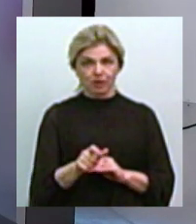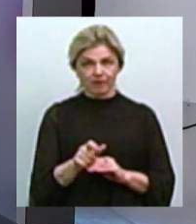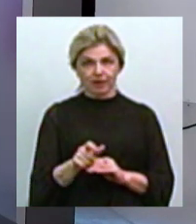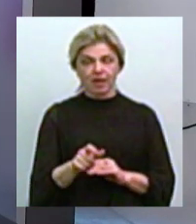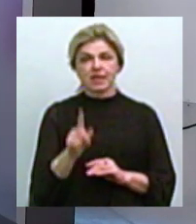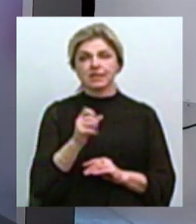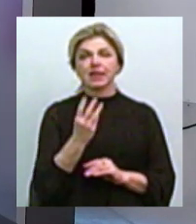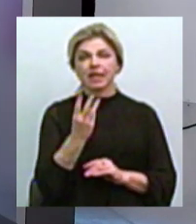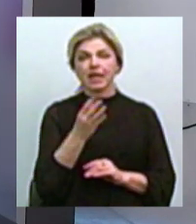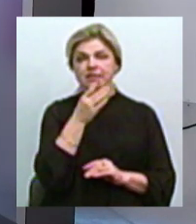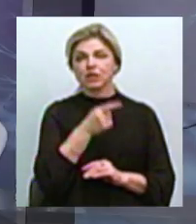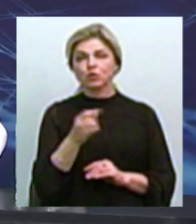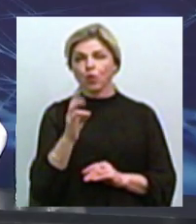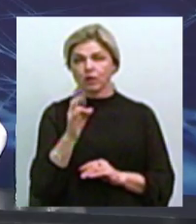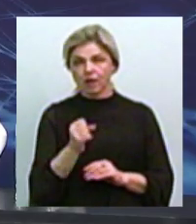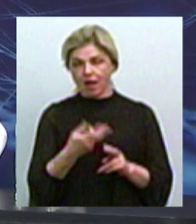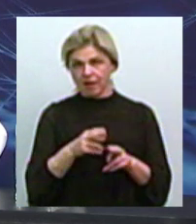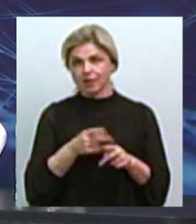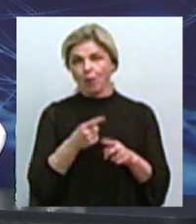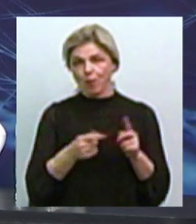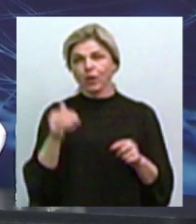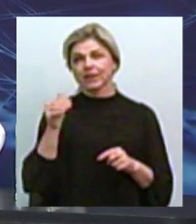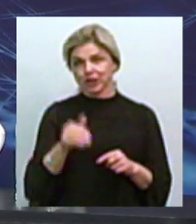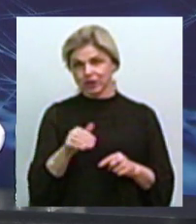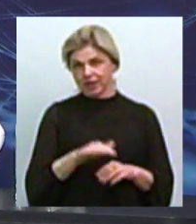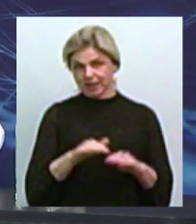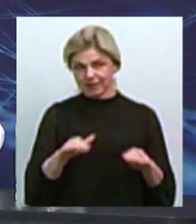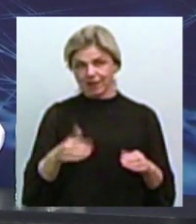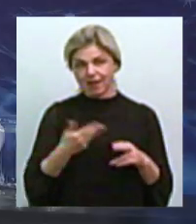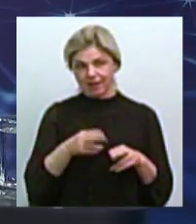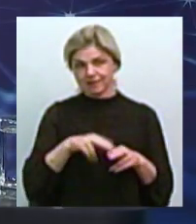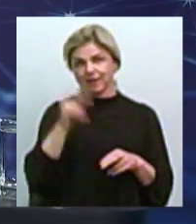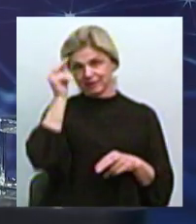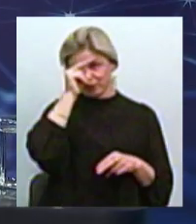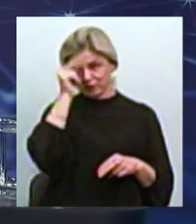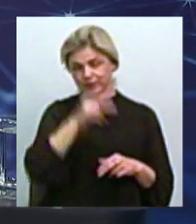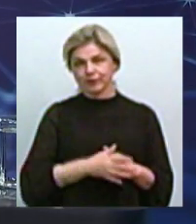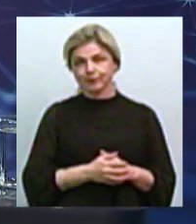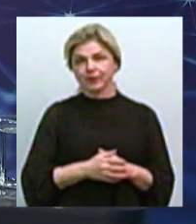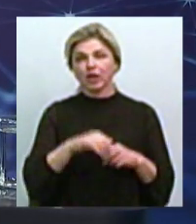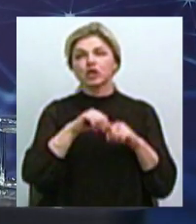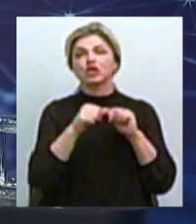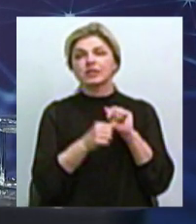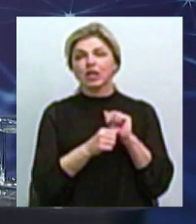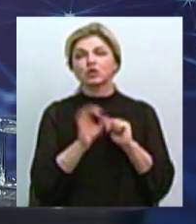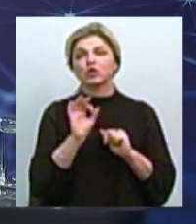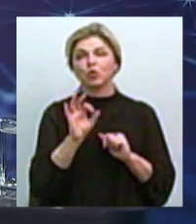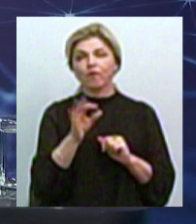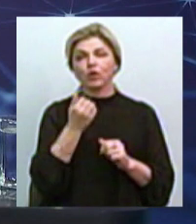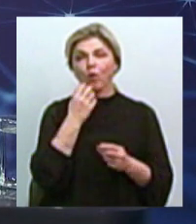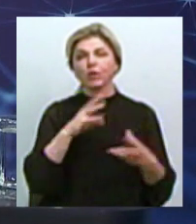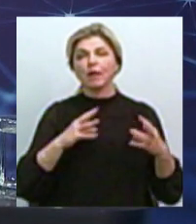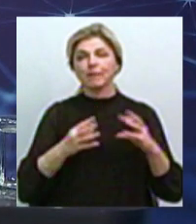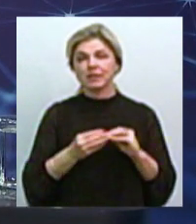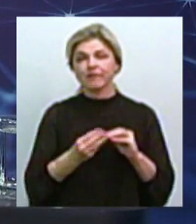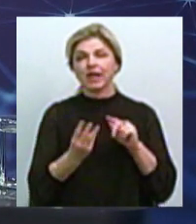три сезони це вже майже полтисячі дітей пройшли наші тренінги, це здорово. 16 жовтня, коли підбивали підсумки